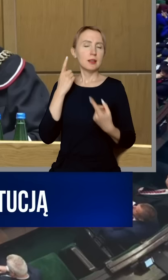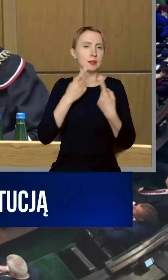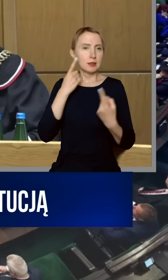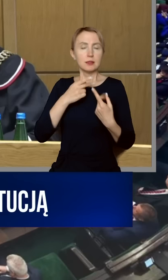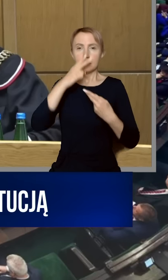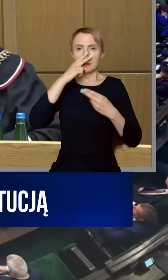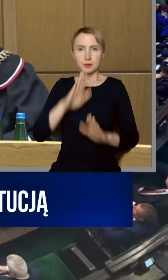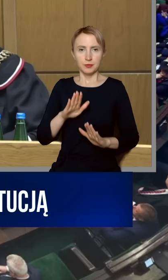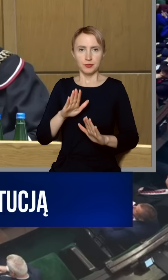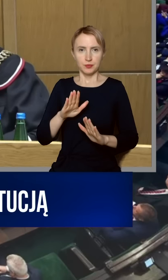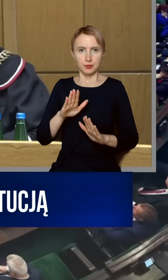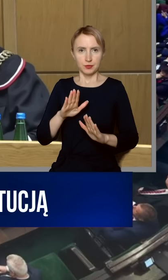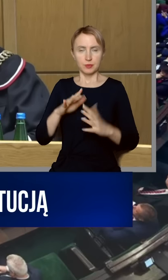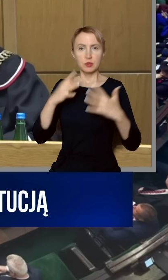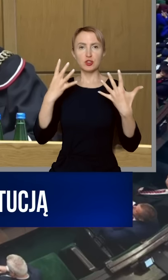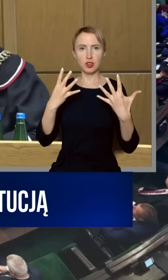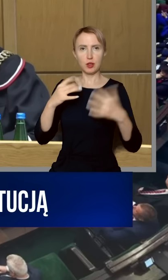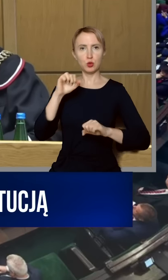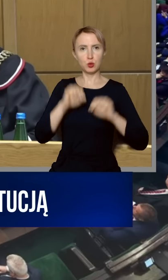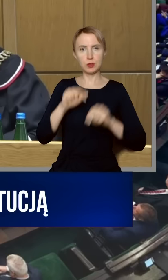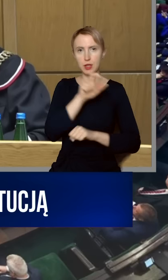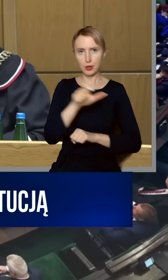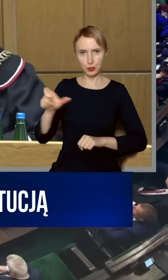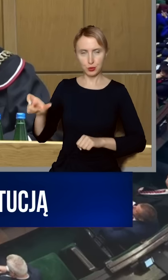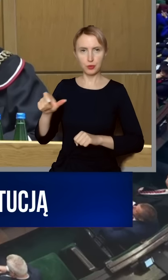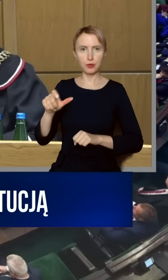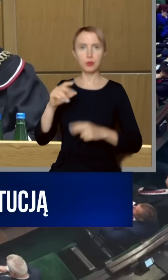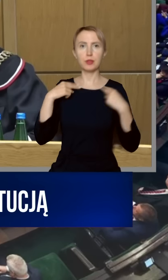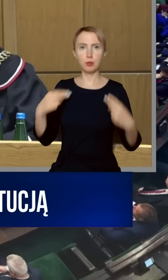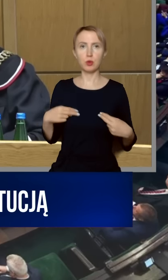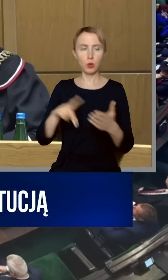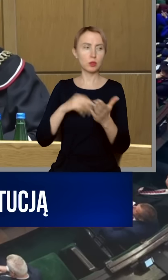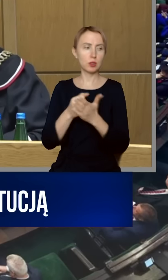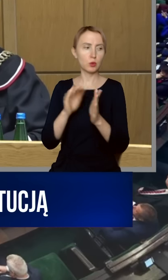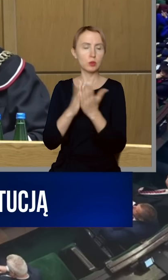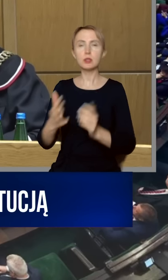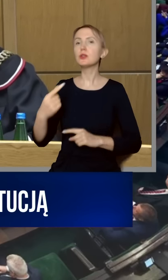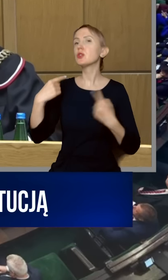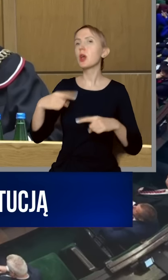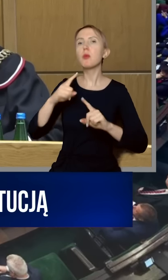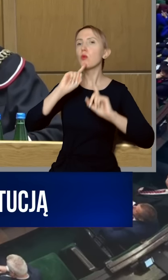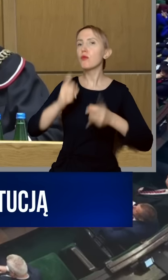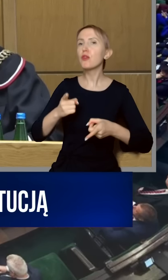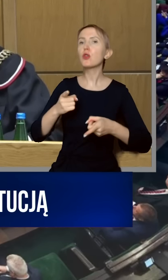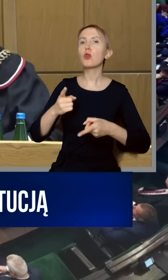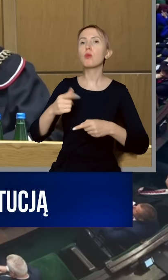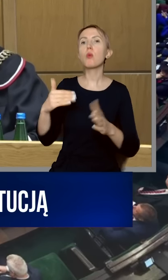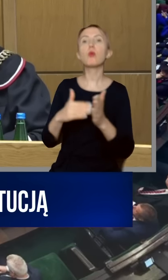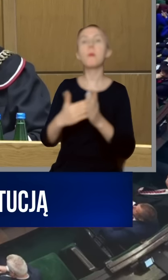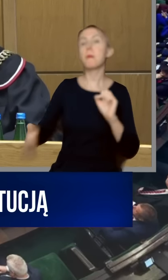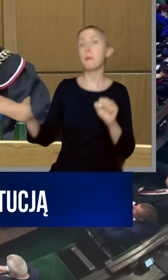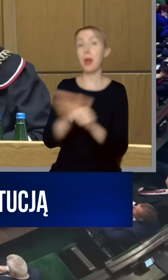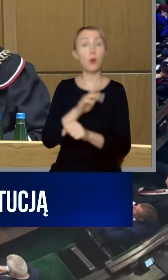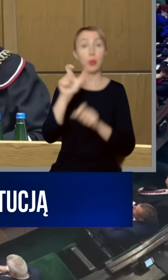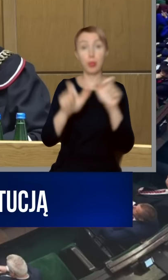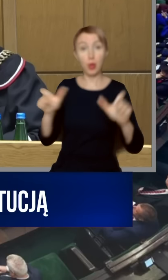wyraziło 9 sędziów ówczesnego Trybunału Konstytucyjnego, bo to nie był wyrok, bo wymagał on pełnego składu, a tego